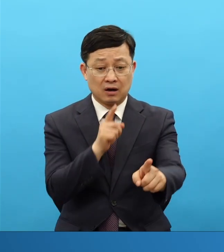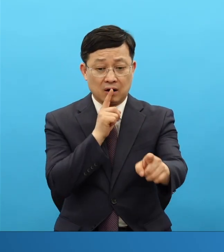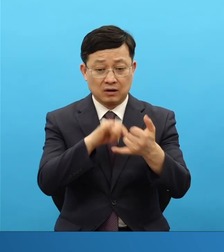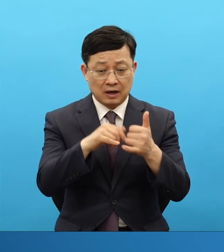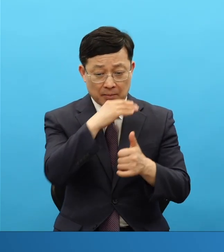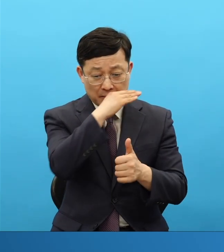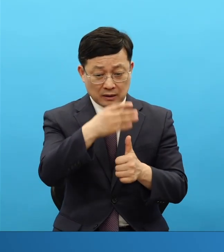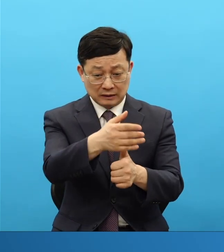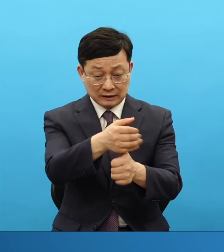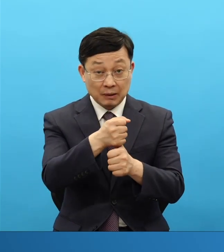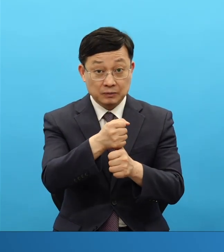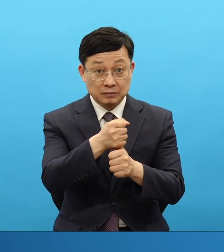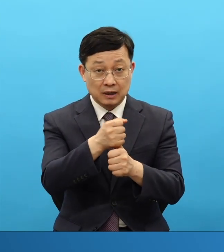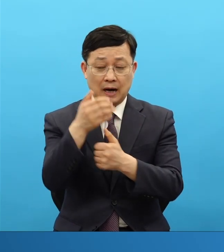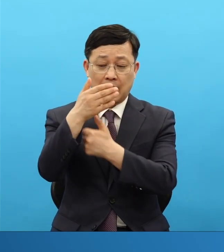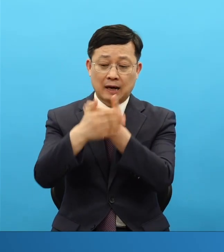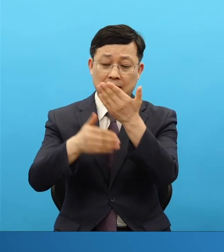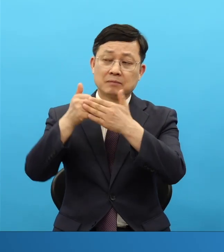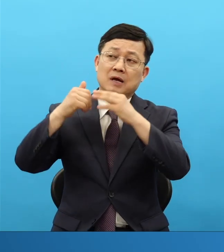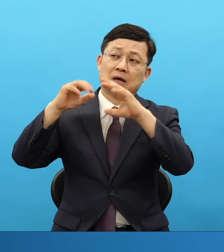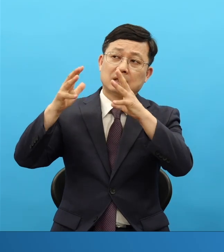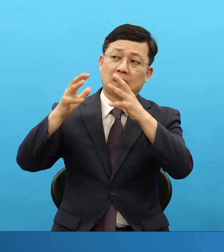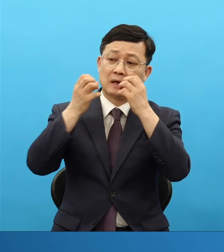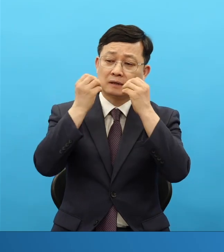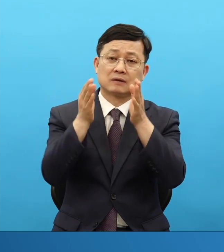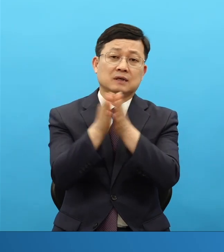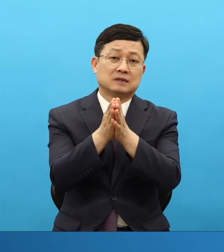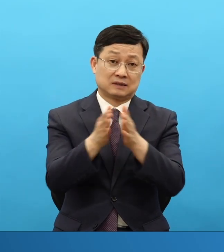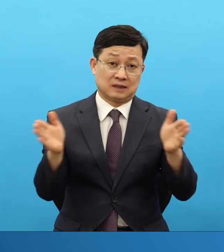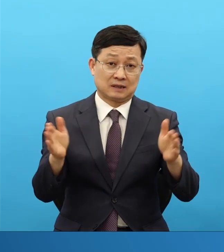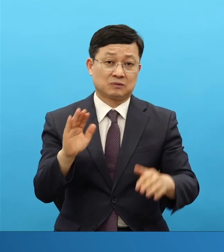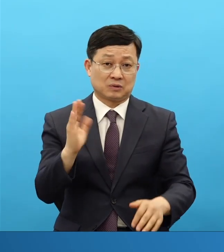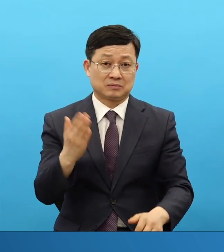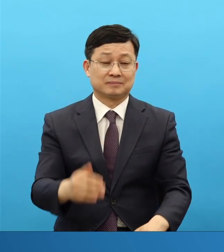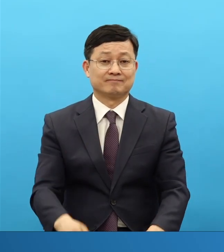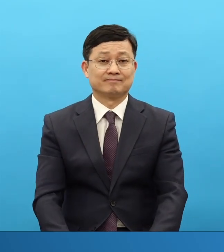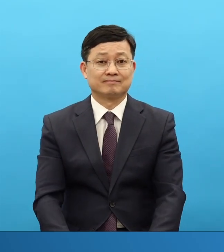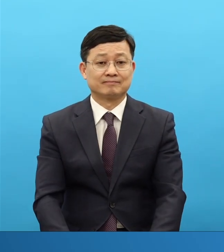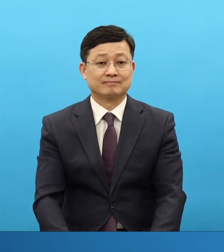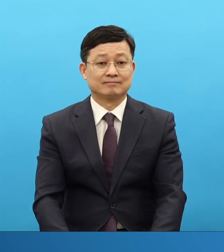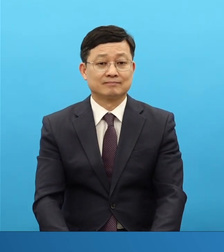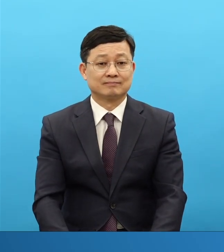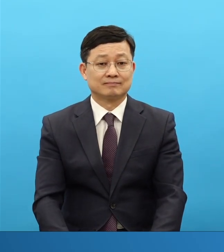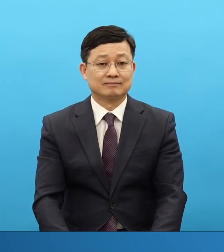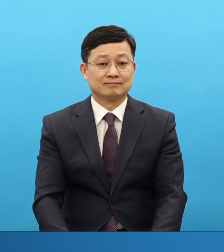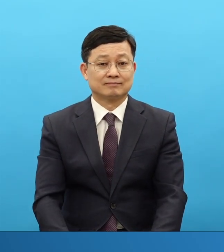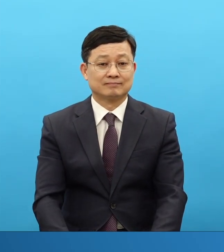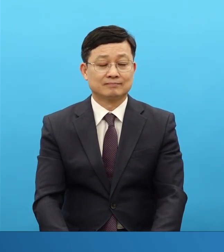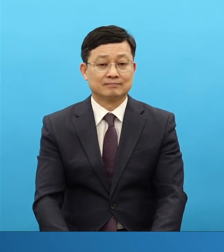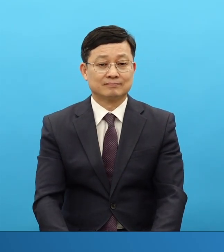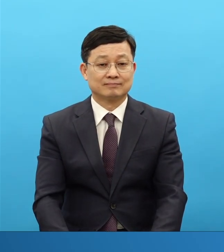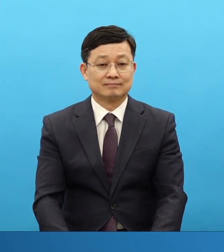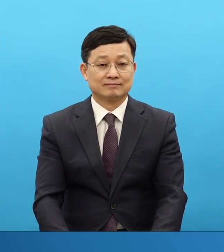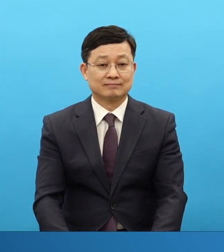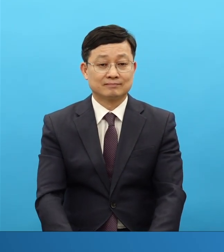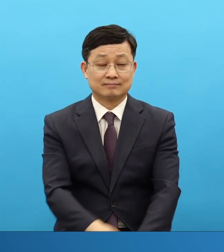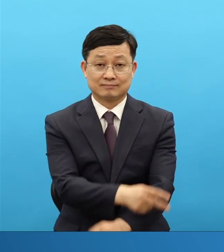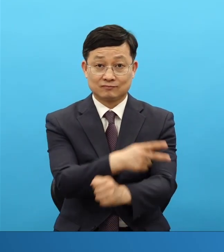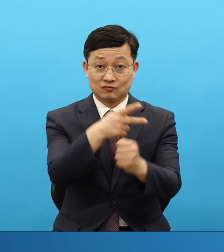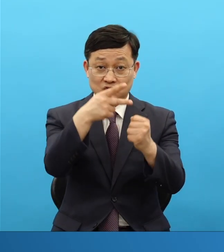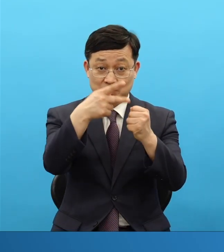잡으면 하나님의 나라 시작되는 겁니다. There's a lot of unseen things out there. If you properly hold the covenant, God's kingdom will begin.